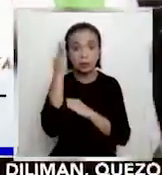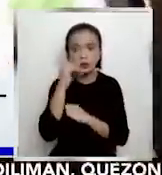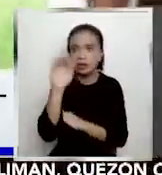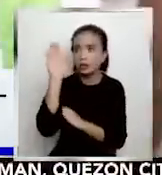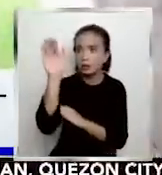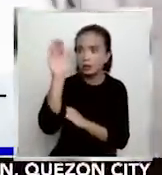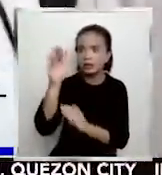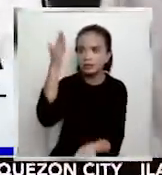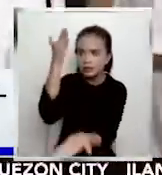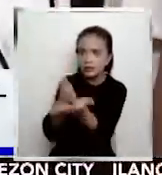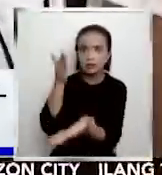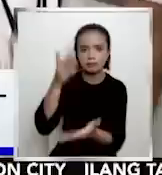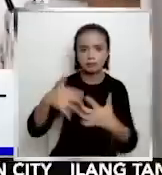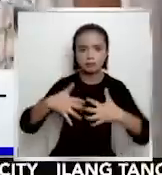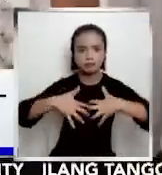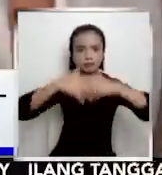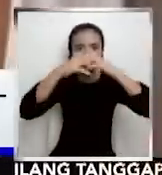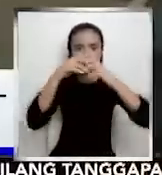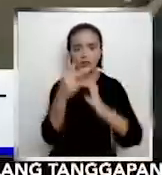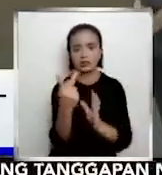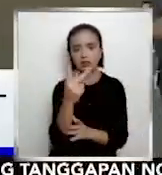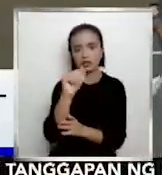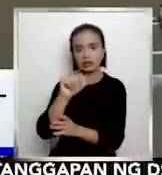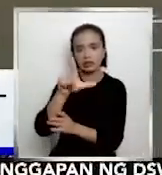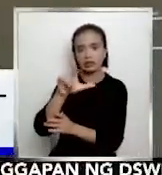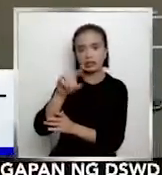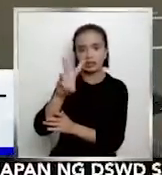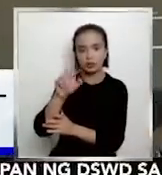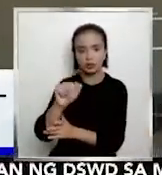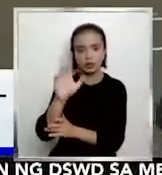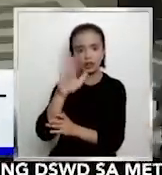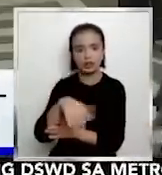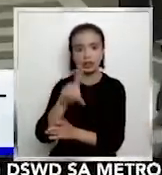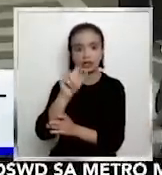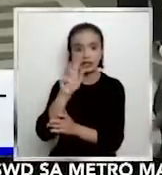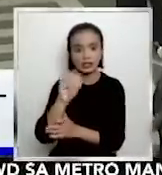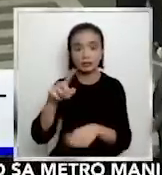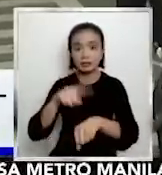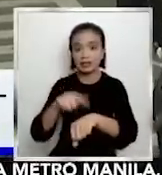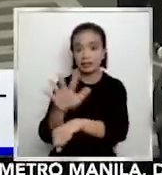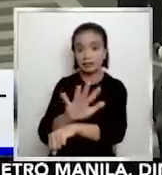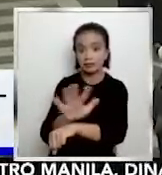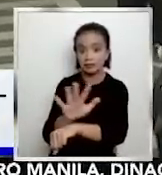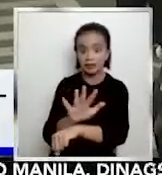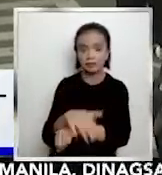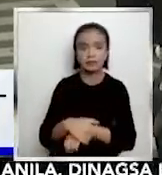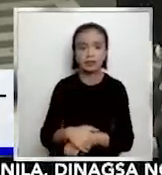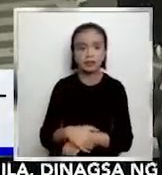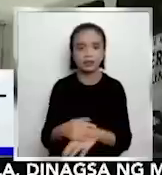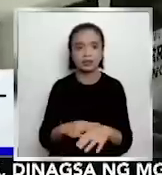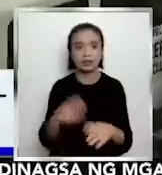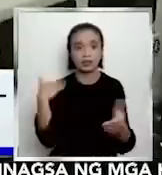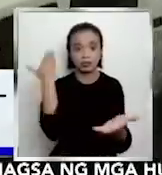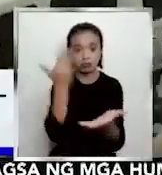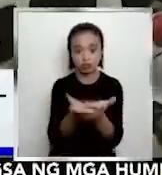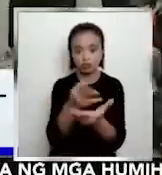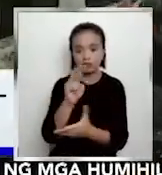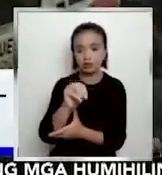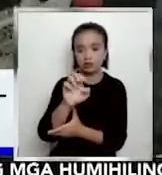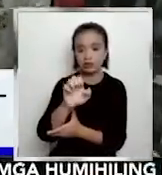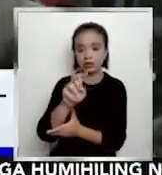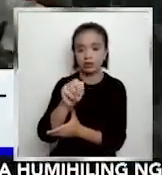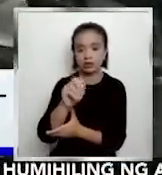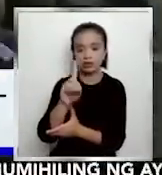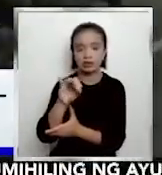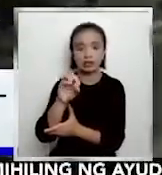ang pagtatayo sa Kaliwa Dam. Pasado 5 ng hapon nang magawi sila sa Mendiola sa Maynila, pero hindi na sila